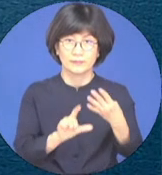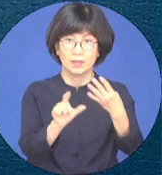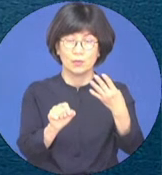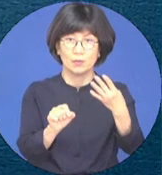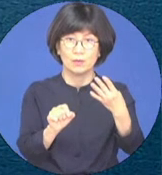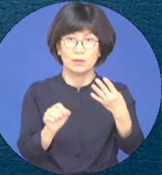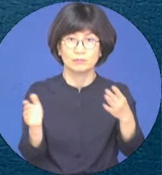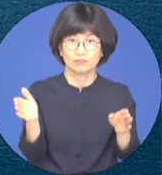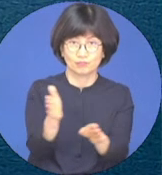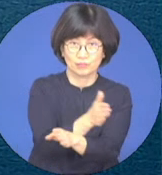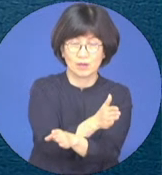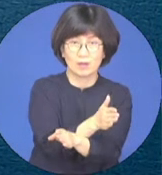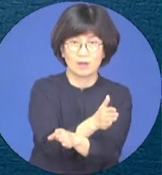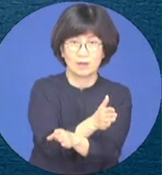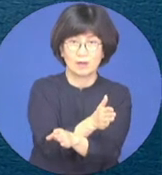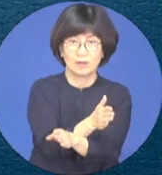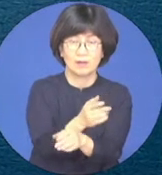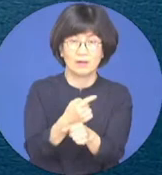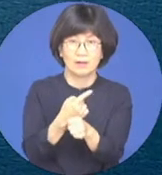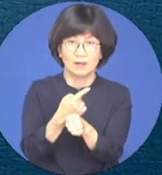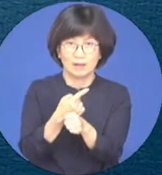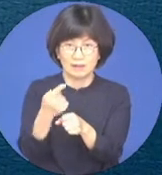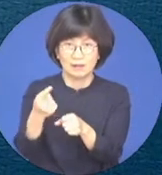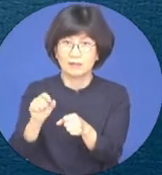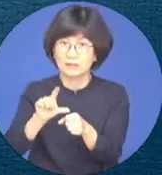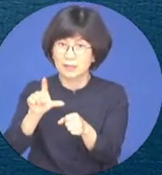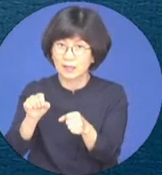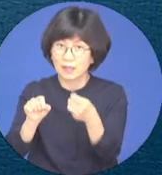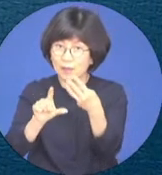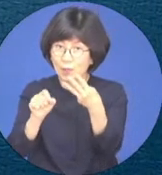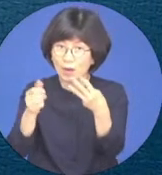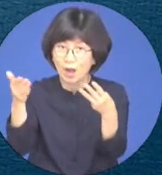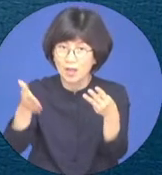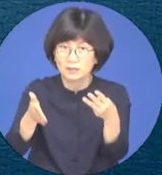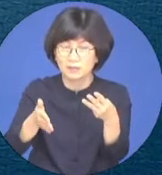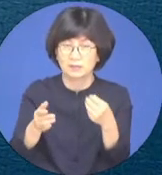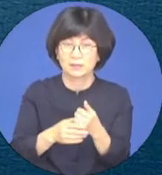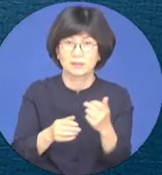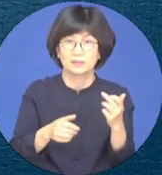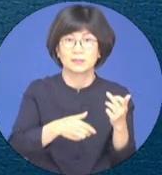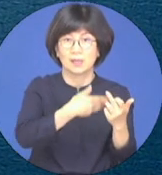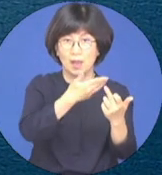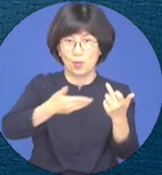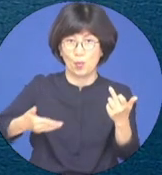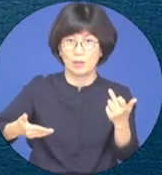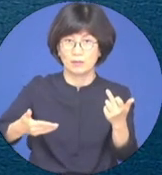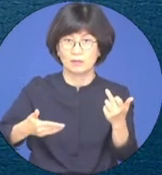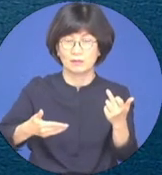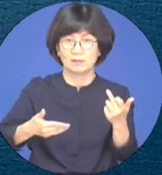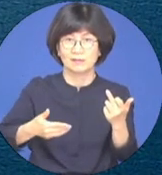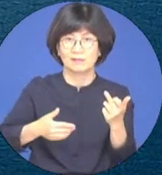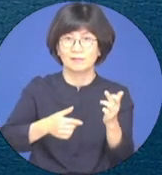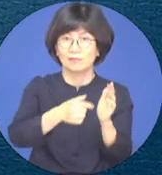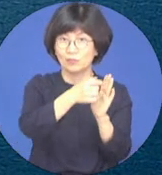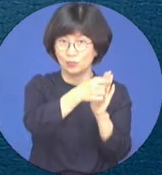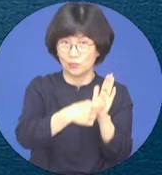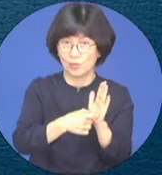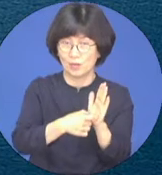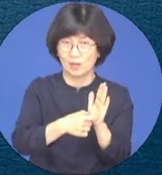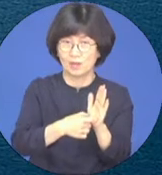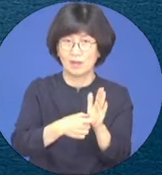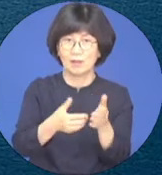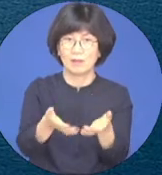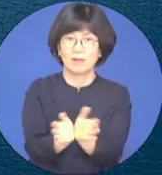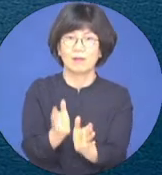4월부터 내년 3월까지 1년 동안 이 강원 지역, 이제 강원 노회를 노회장으로 섬기게